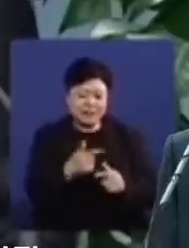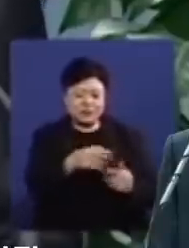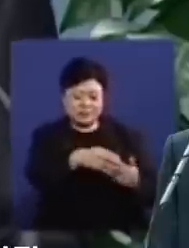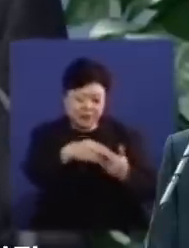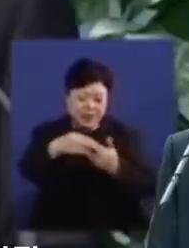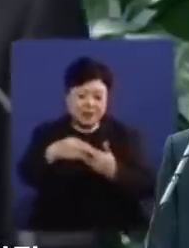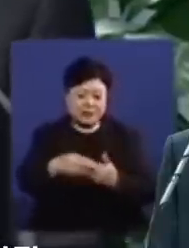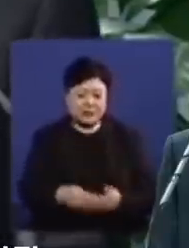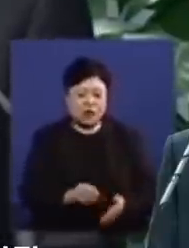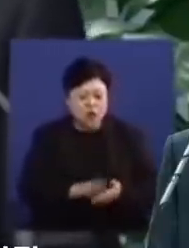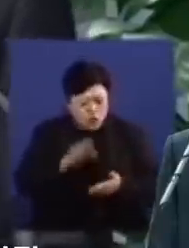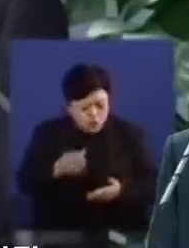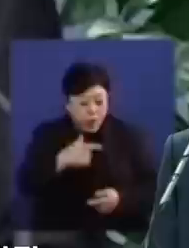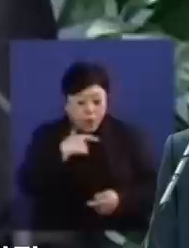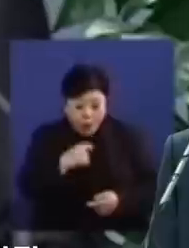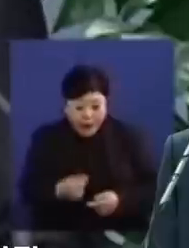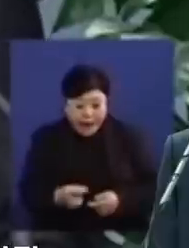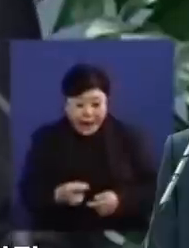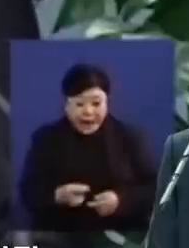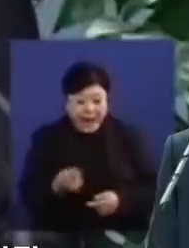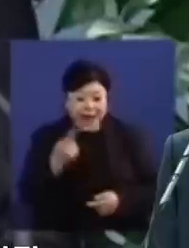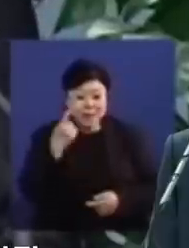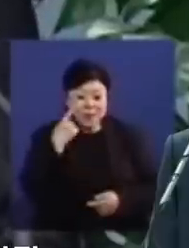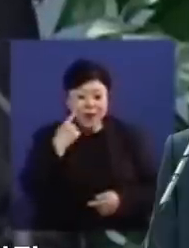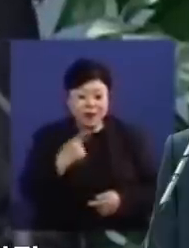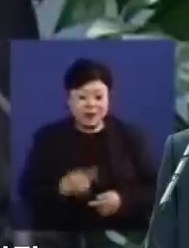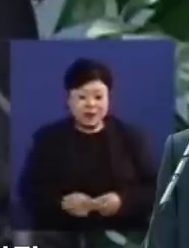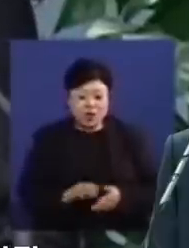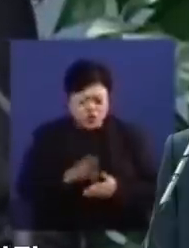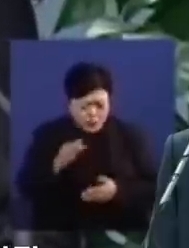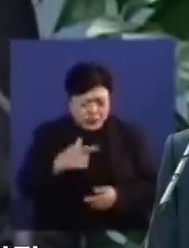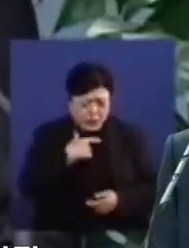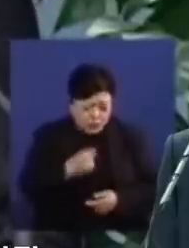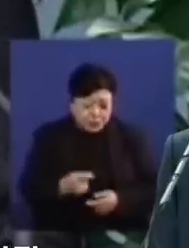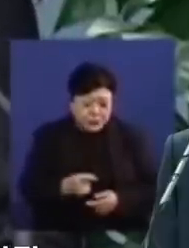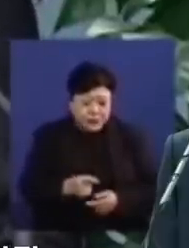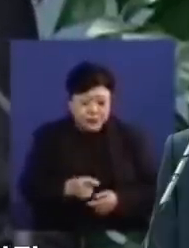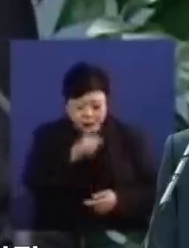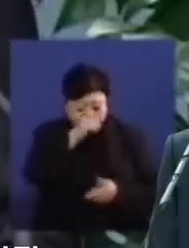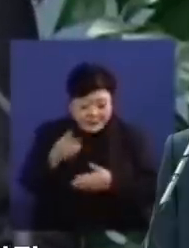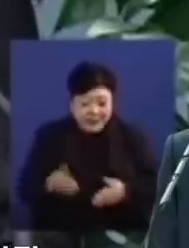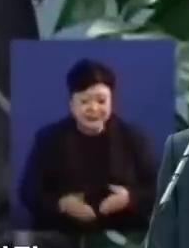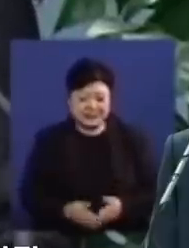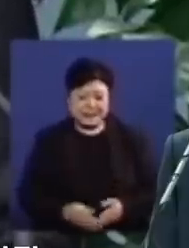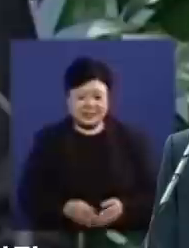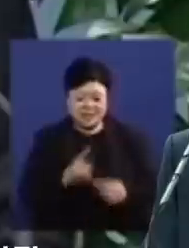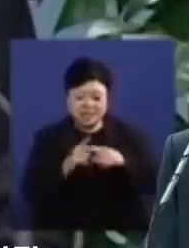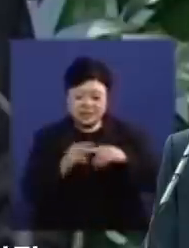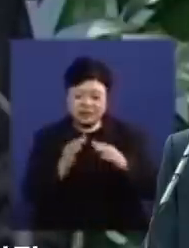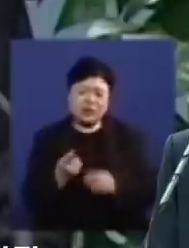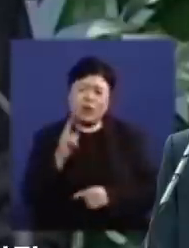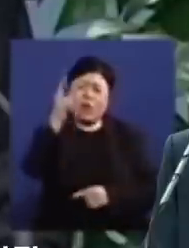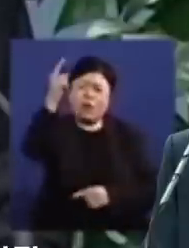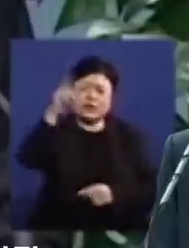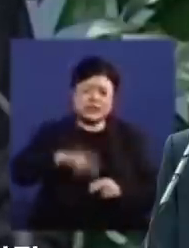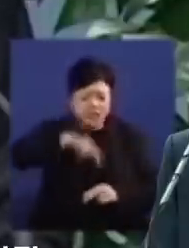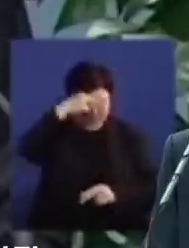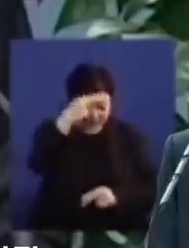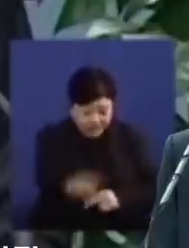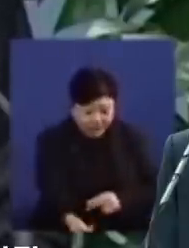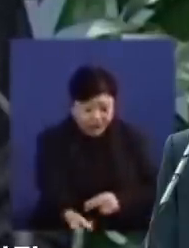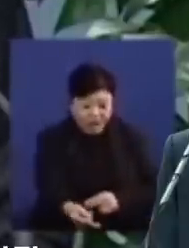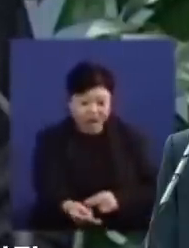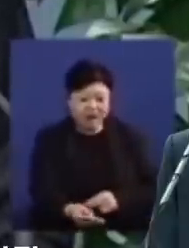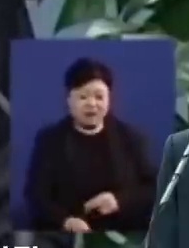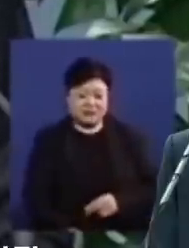네가 유명하게 되려고 세상에 왔지 않느냐. 유명하게 되는 가장 좋은 길은 이 성전 뾰충탑에서 뛰어내려서 발이